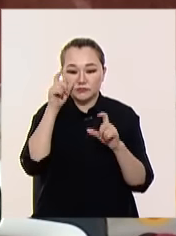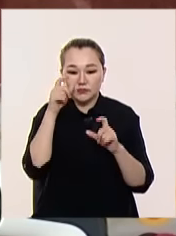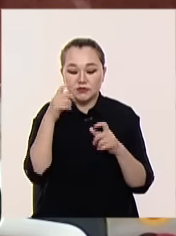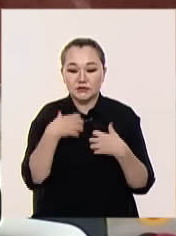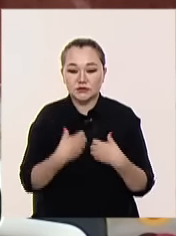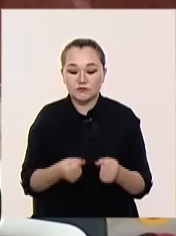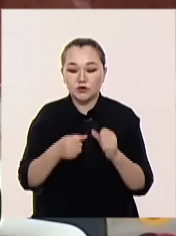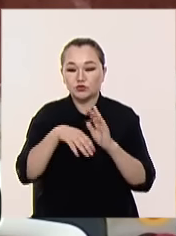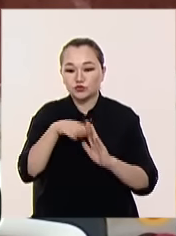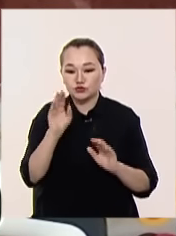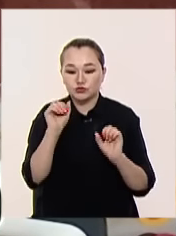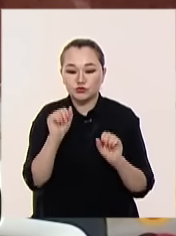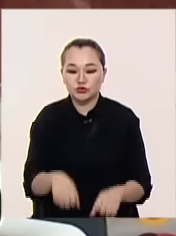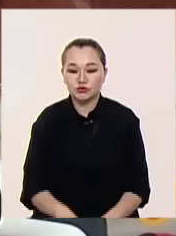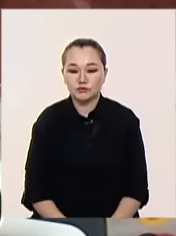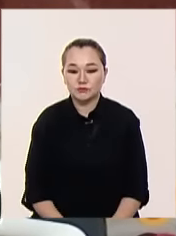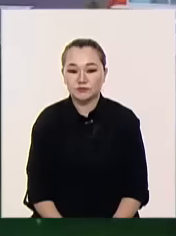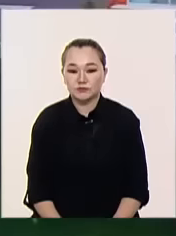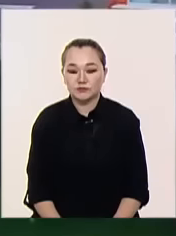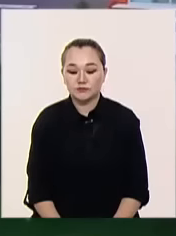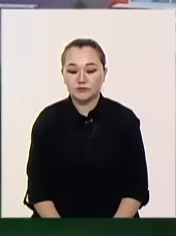алады.